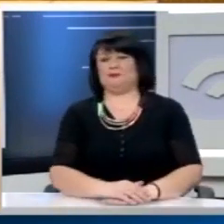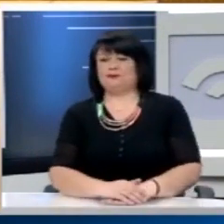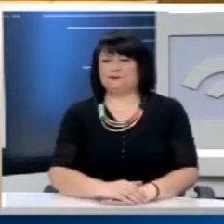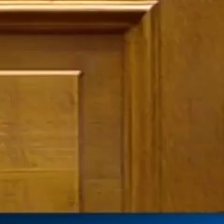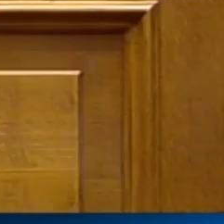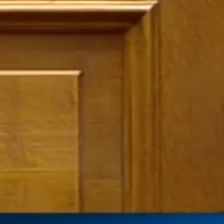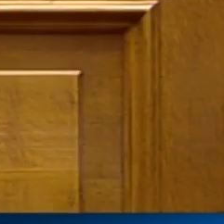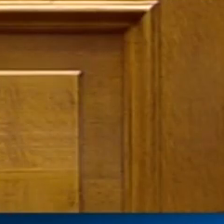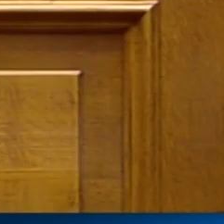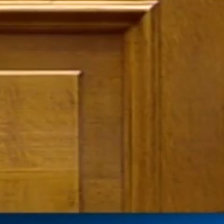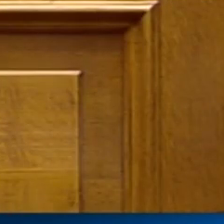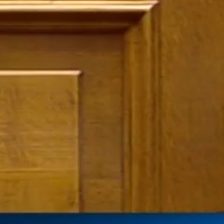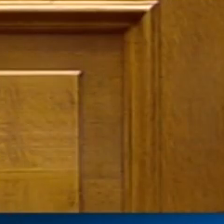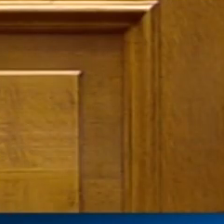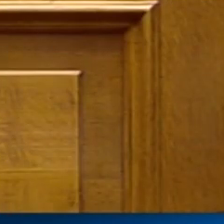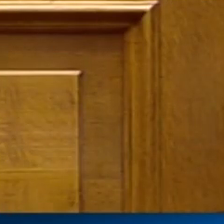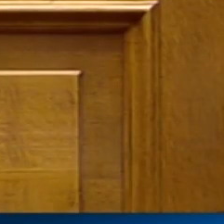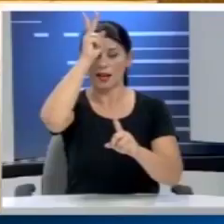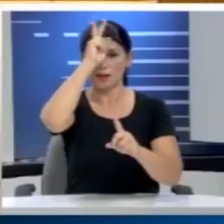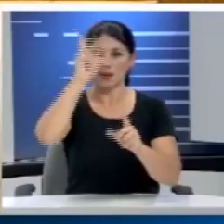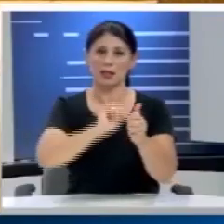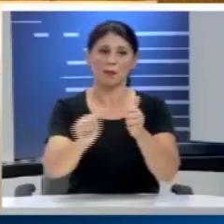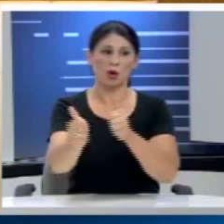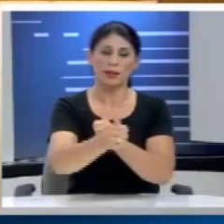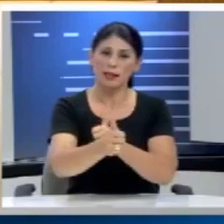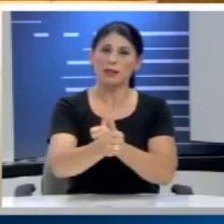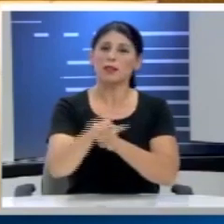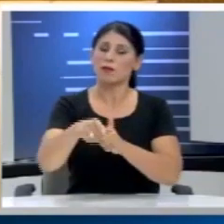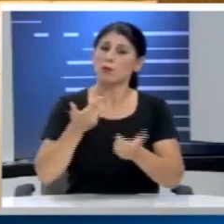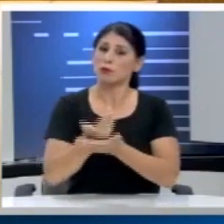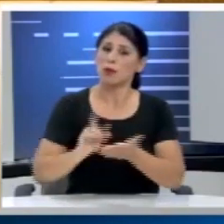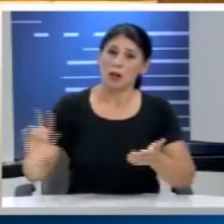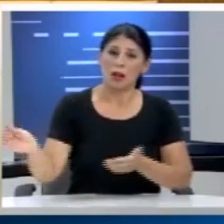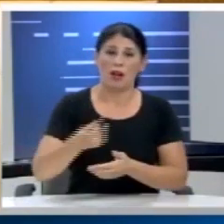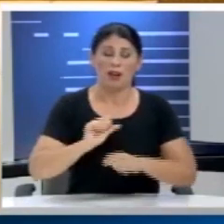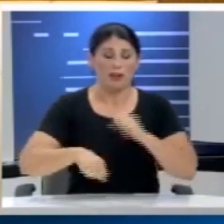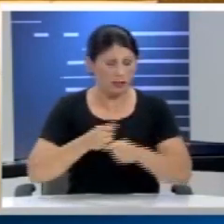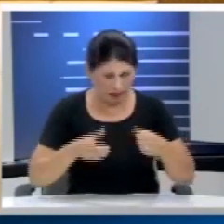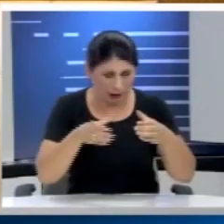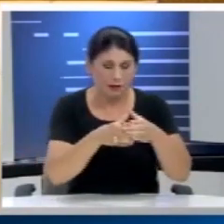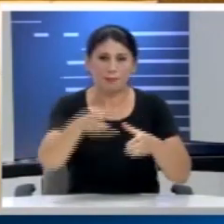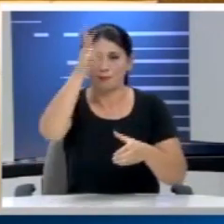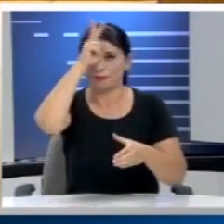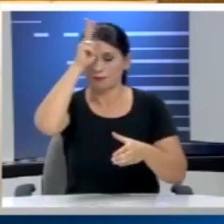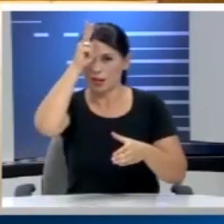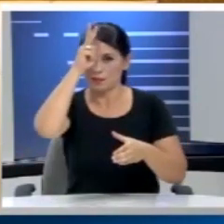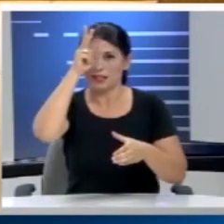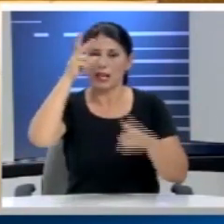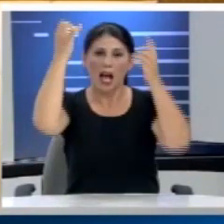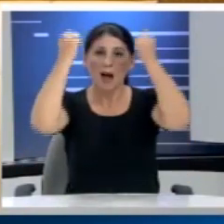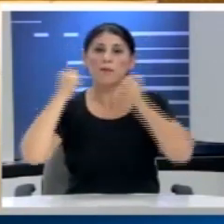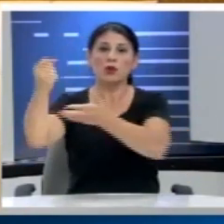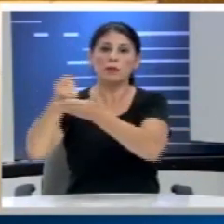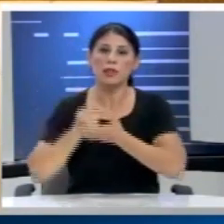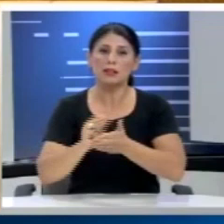Διεκδικήστε επιτέλους τις γερμανικές επανορθώσεις, αυτά που ζητάνε όλοι, που παλεύει η Επιτροπή για τις γερμανικές